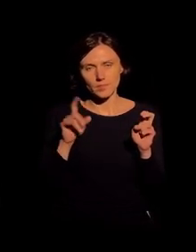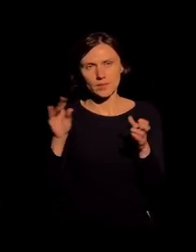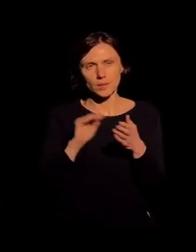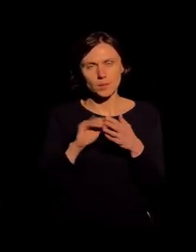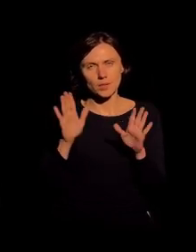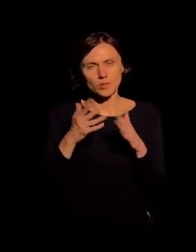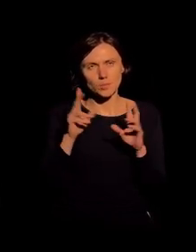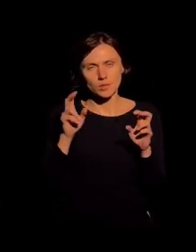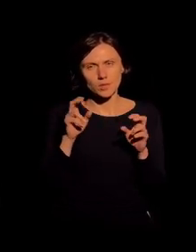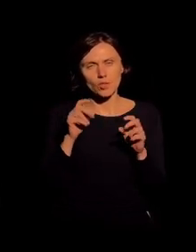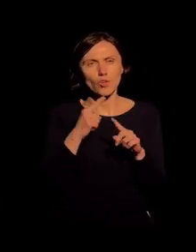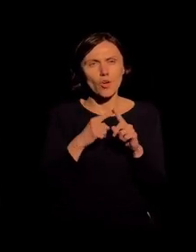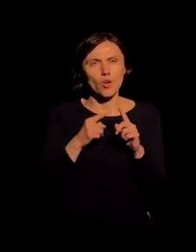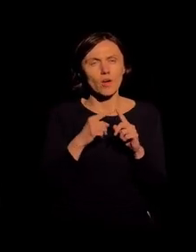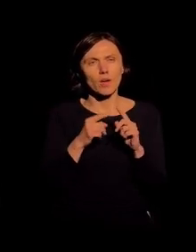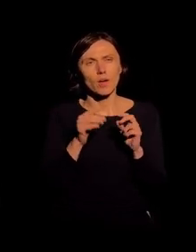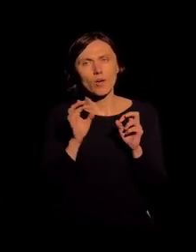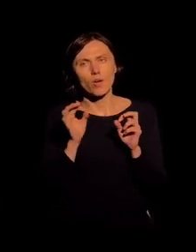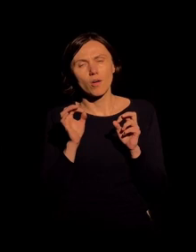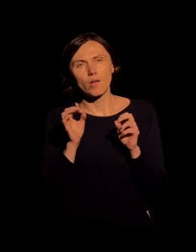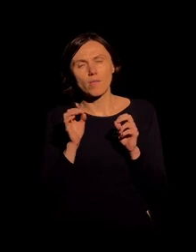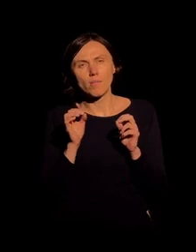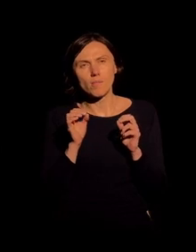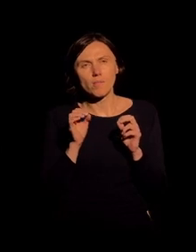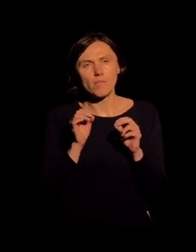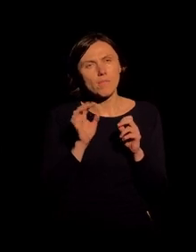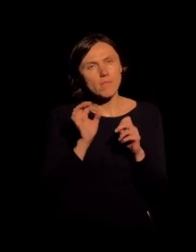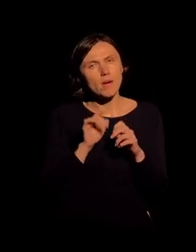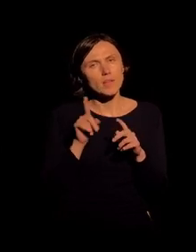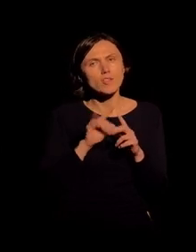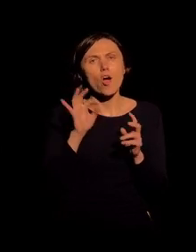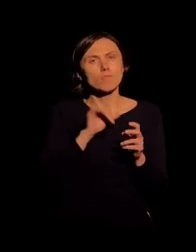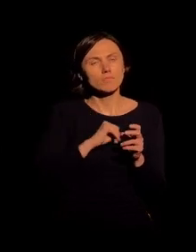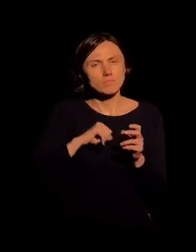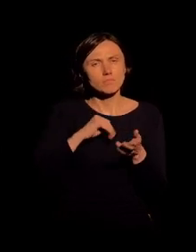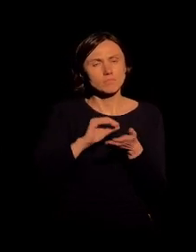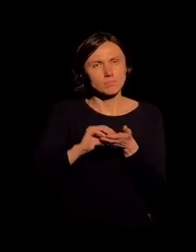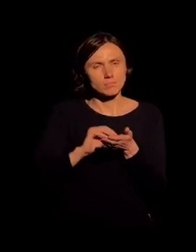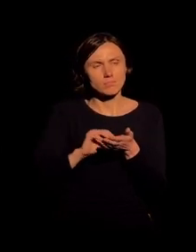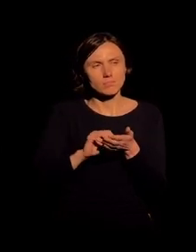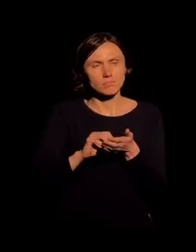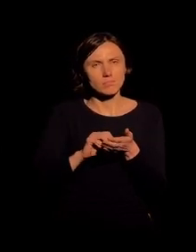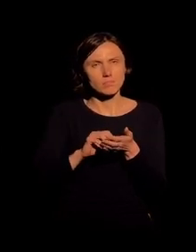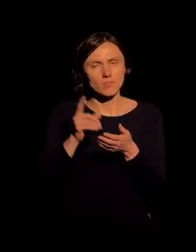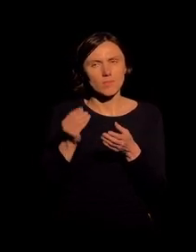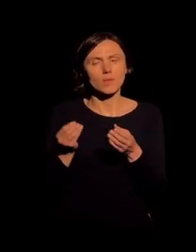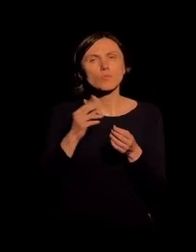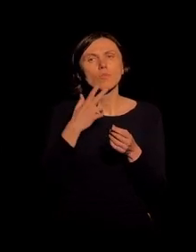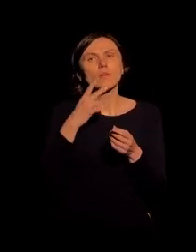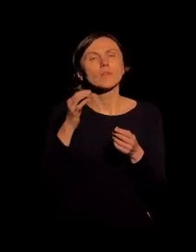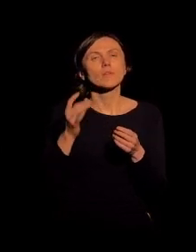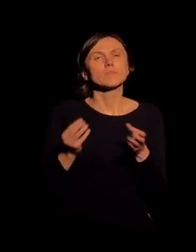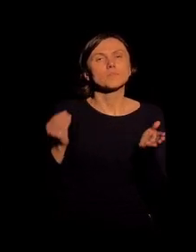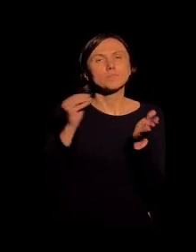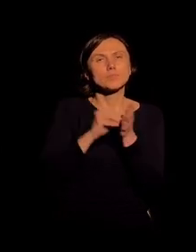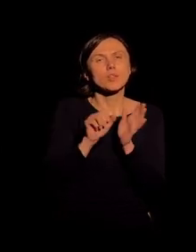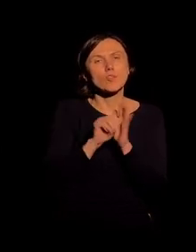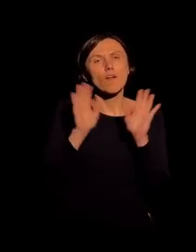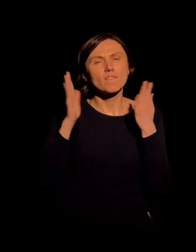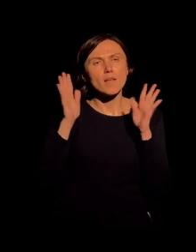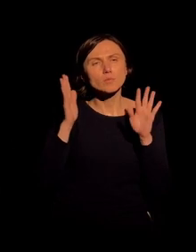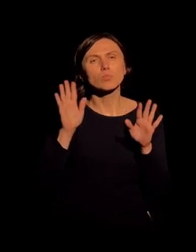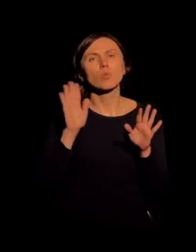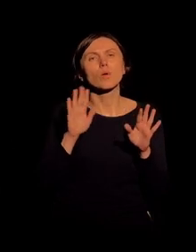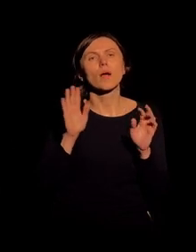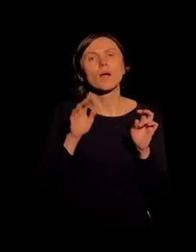napisał kiedyś taką książkę trochę o jakby też taką jak w pewnym sensie autobiograficzną, nawiązując do Facebooka, nazwał